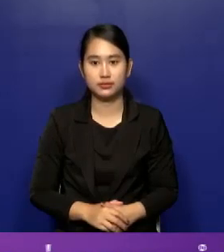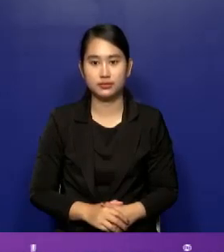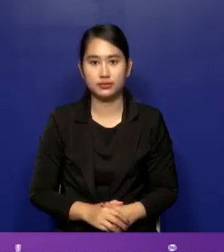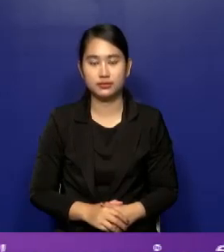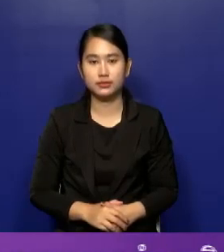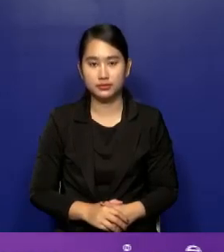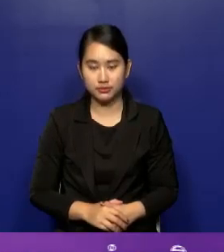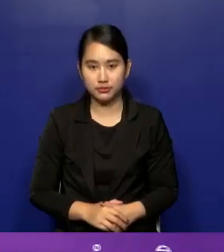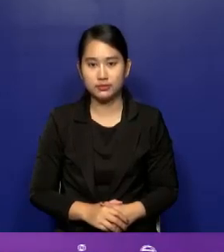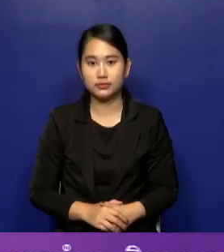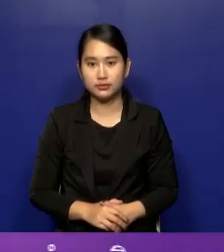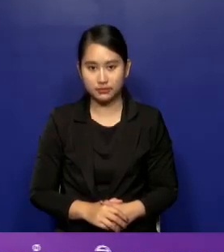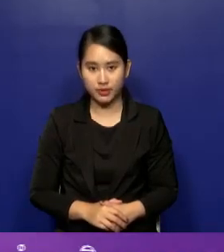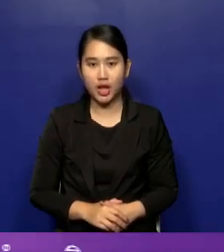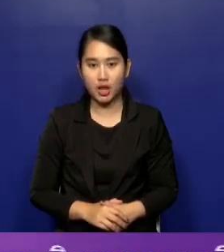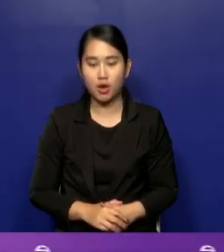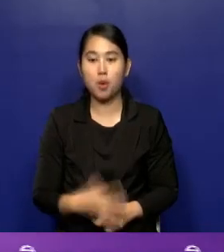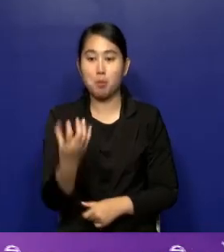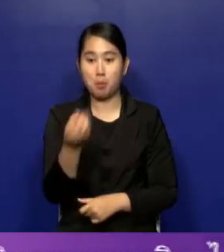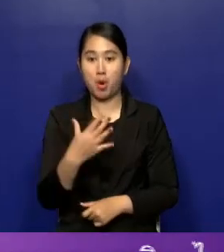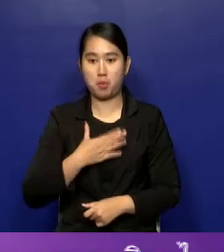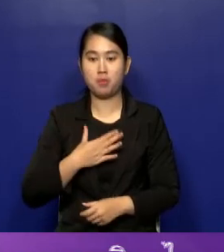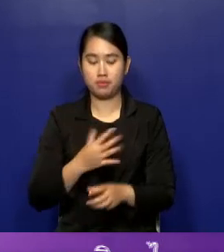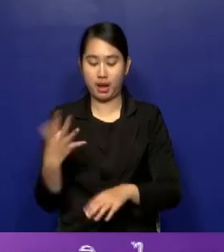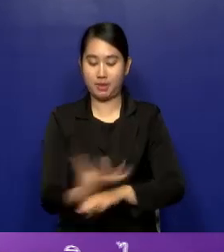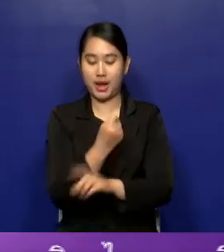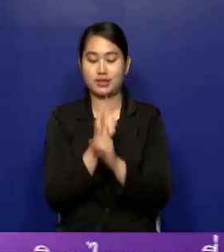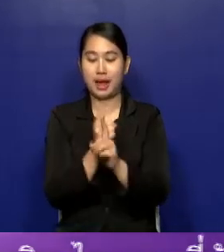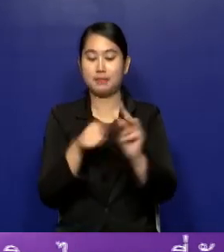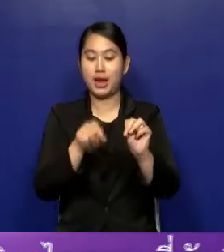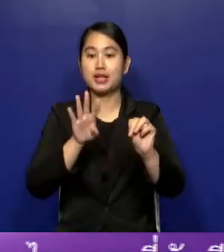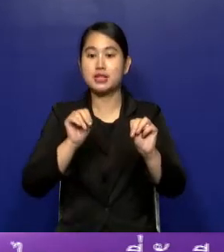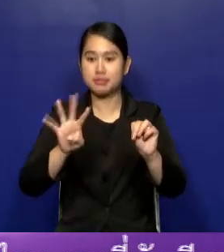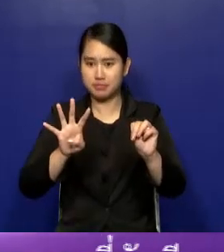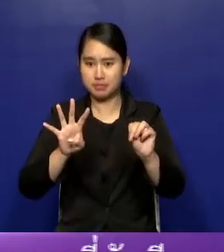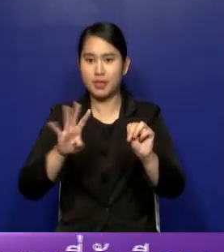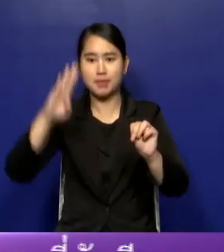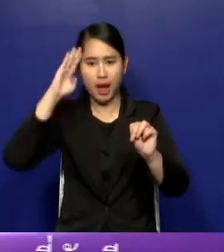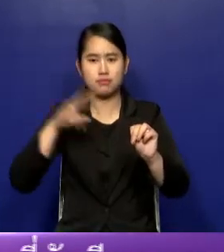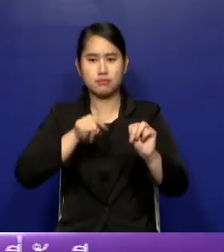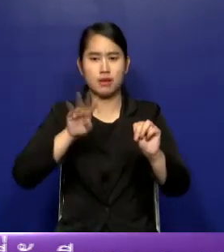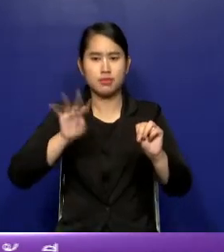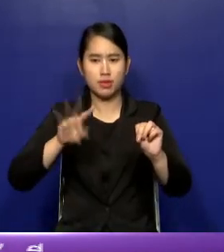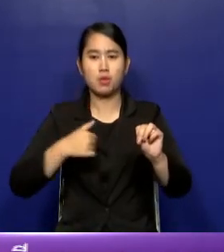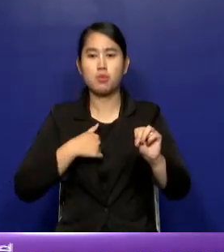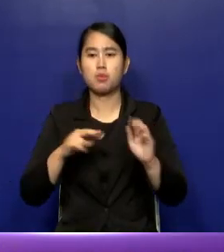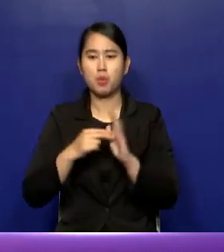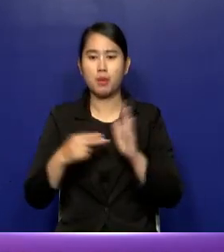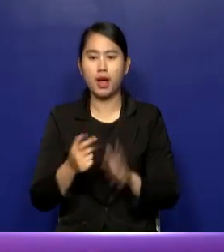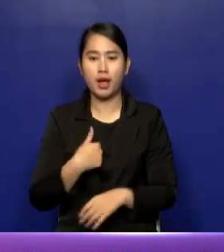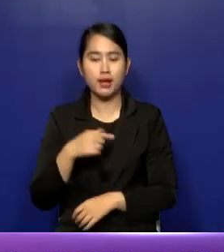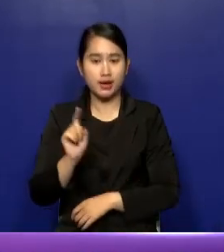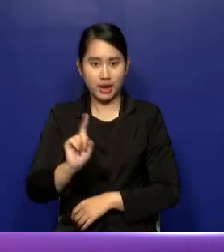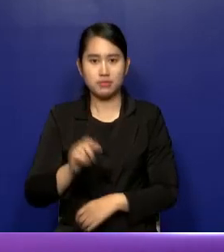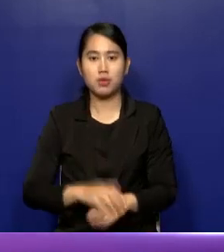ที่ว่าผมใช้อำนาจมาตรา44นั้นผมยืนยันว่าคําสั่งมาตรา44นั้นไม่ใช่ไป